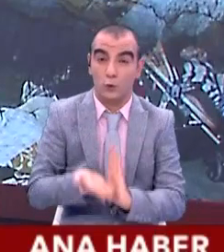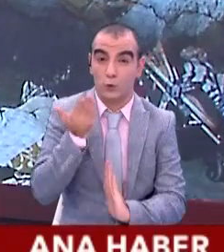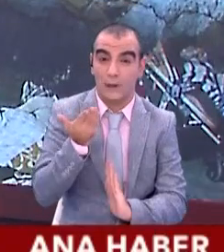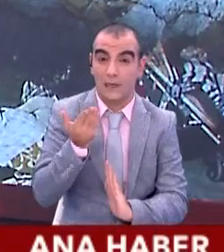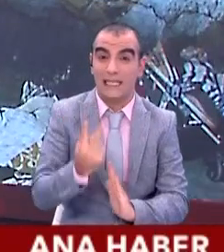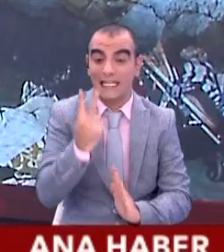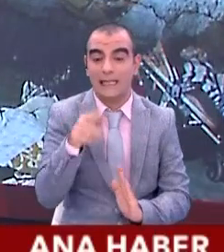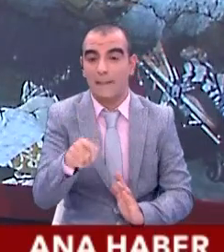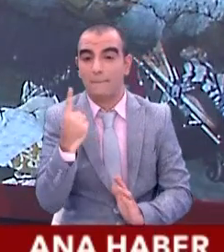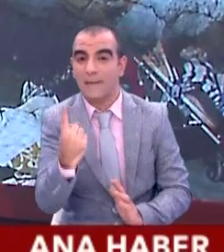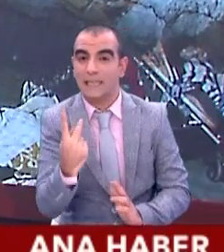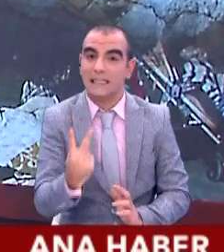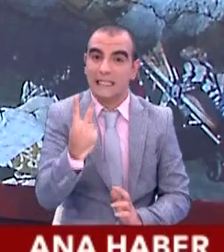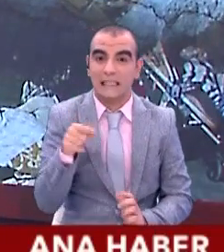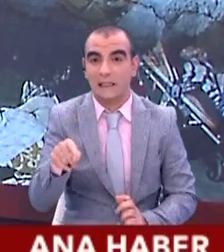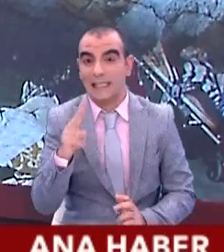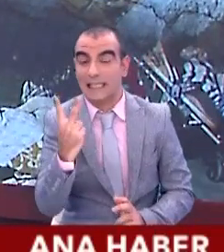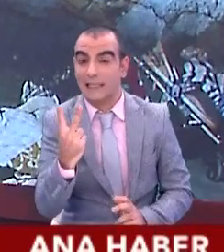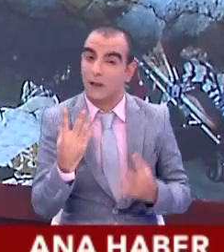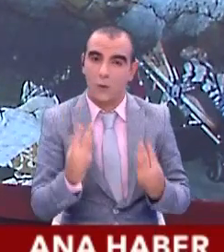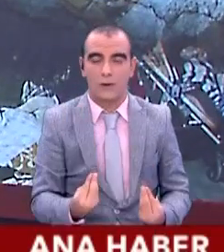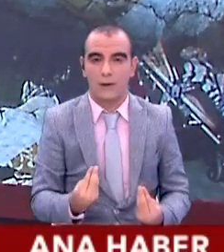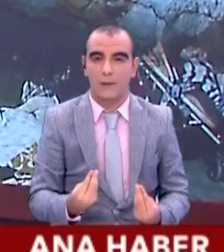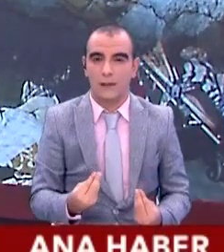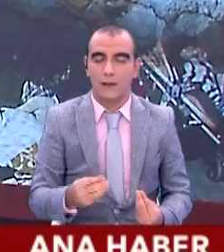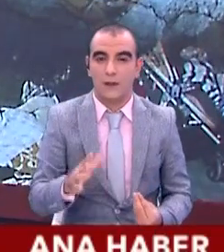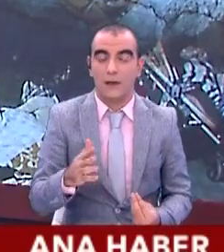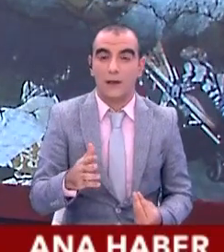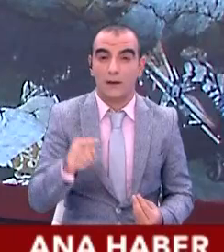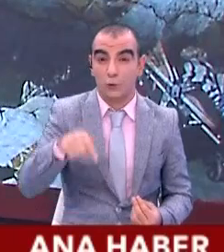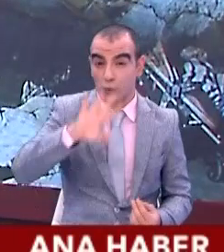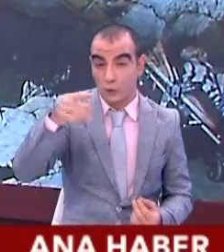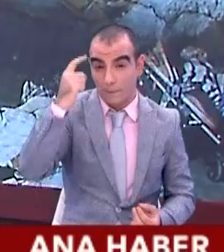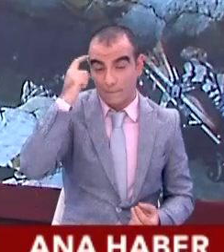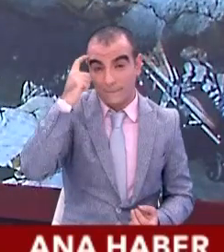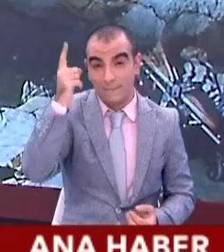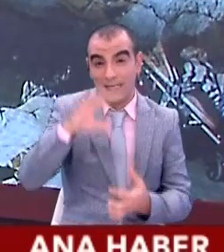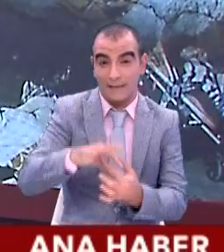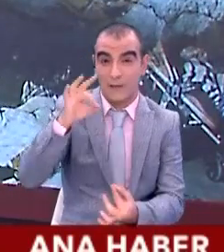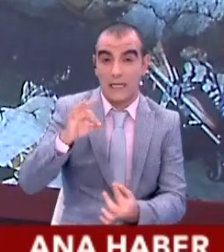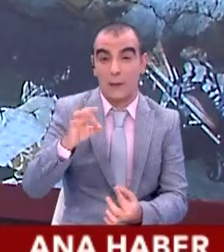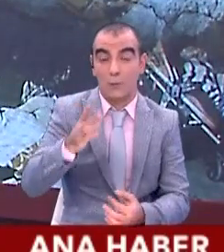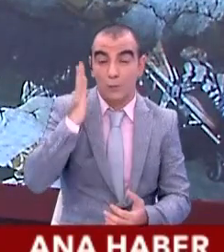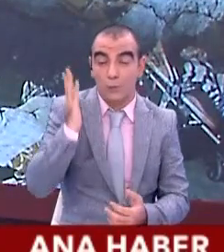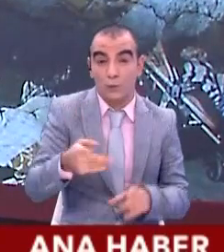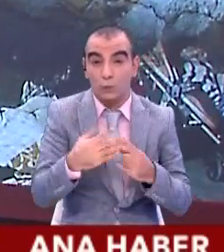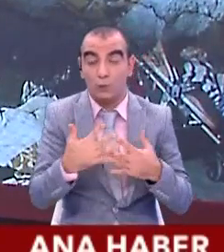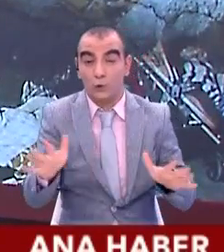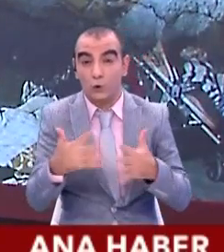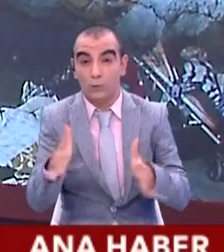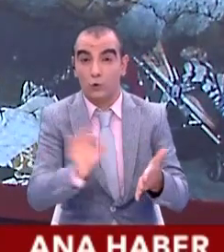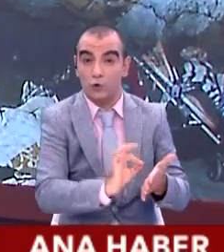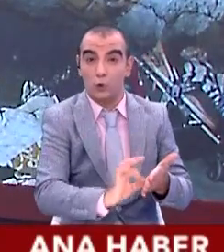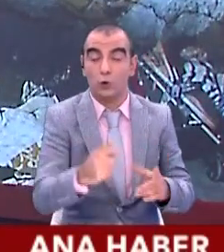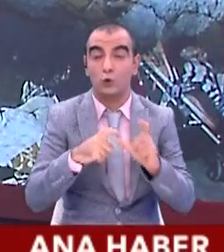7.1 7.2 bile olabilir tüm bilim insanları bunun altını Kalın kalın çiziyor sorulacak soru